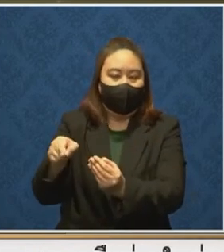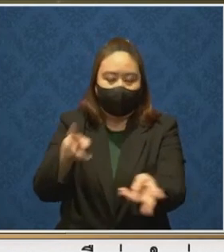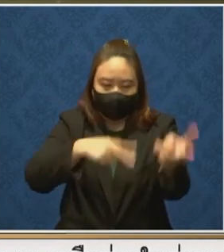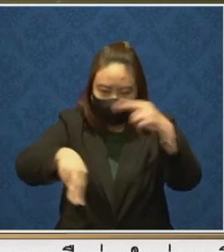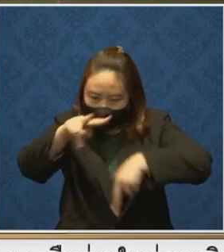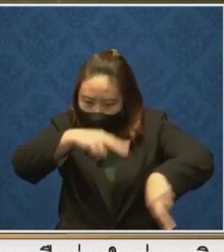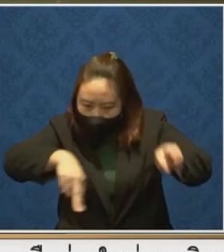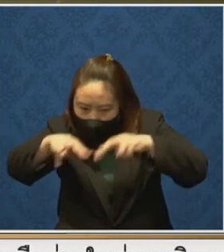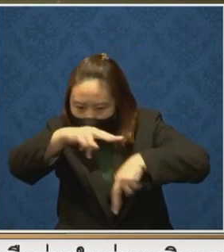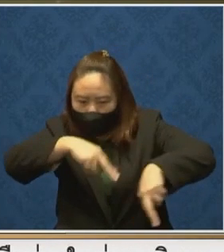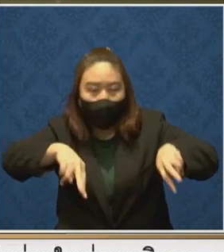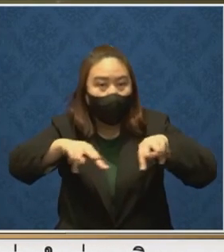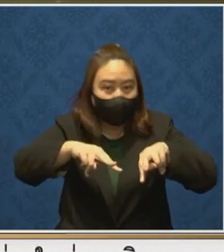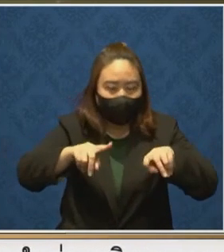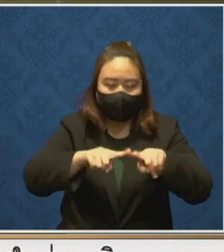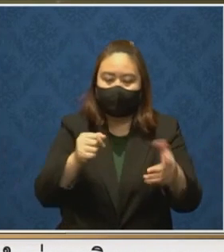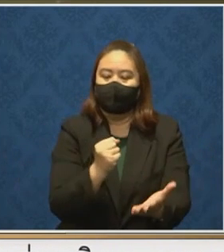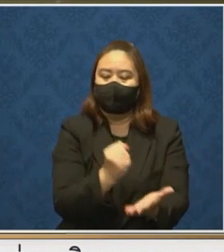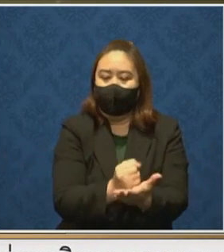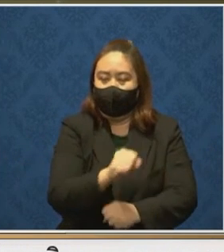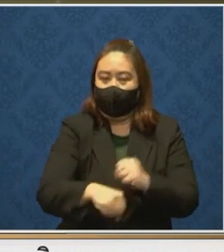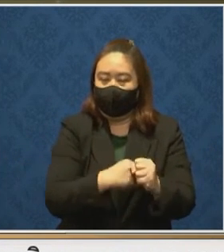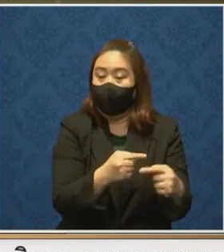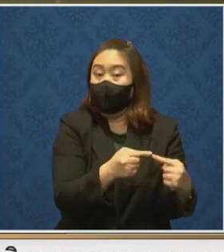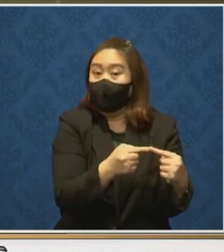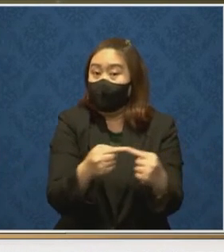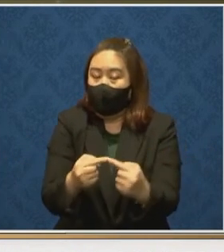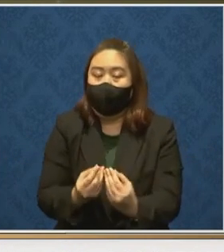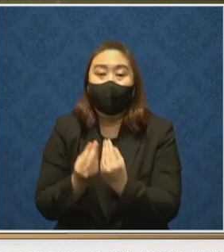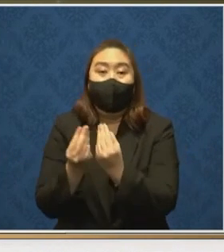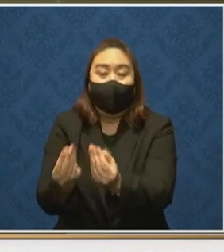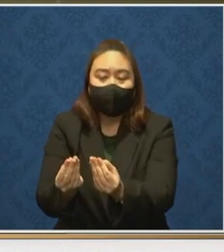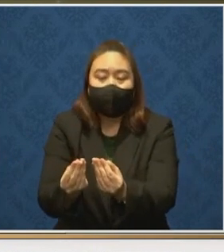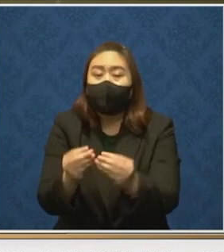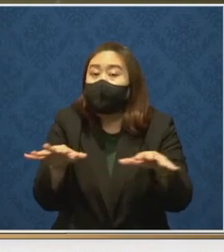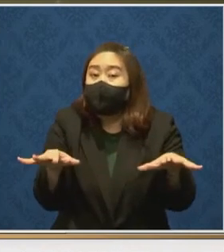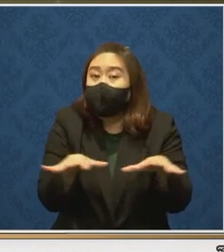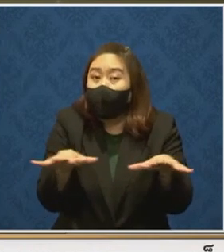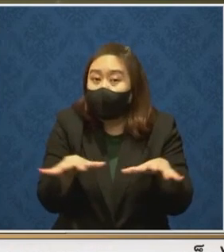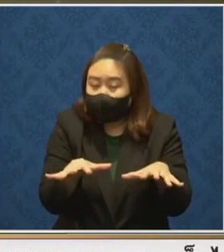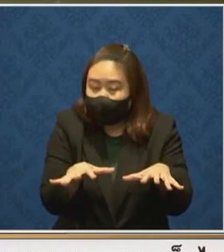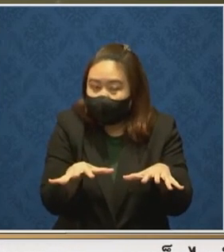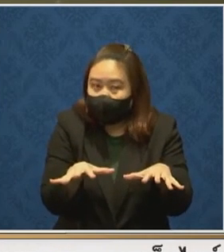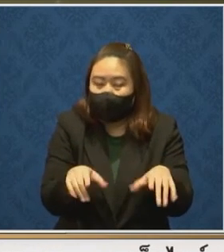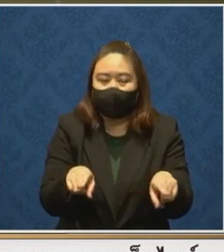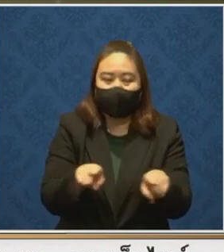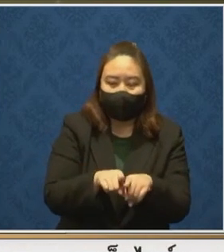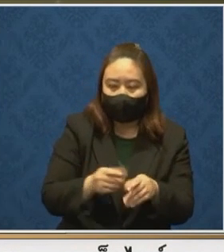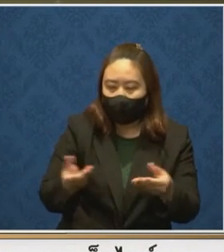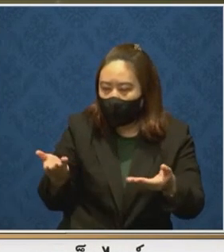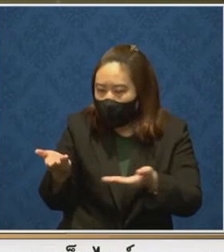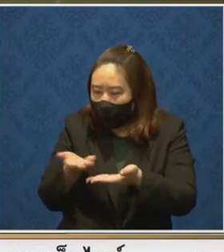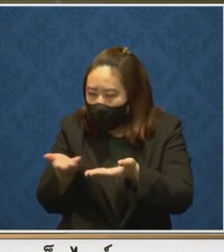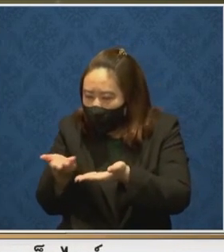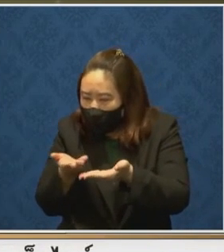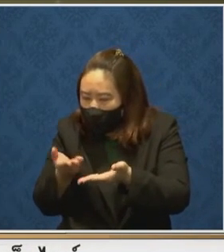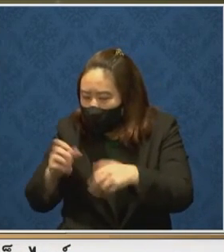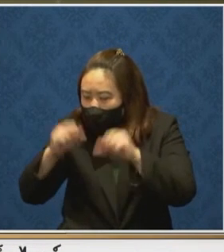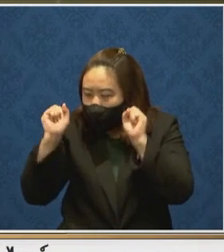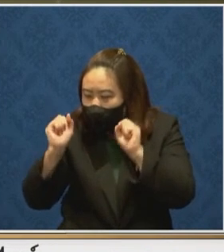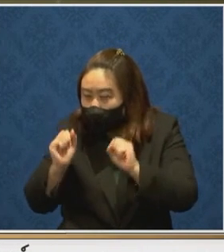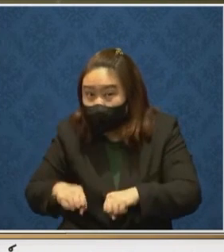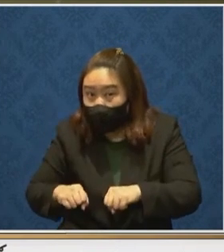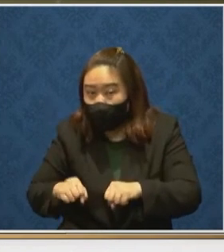าธรมเมองเหล่านี้เป็นการให้ตามขั้นตอนปกติของหนอยงที่เกี่ยวกับการ์ปรีป bonus ยอความกัปฤ histor zelf